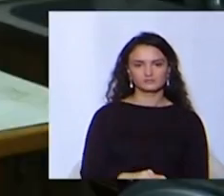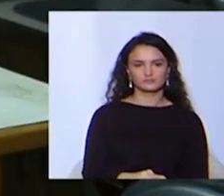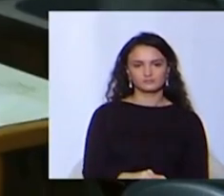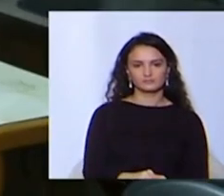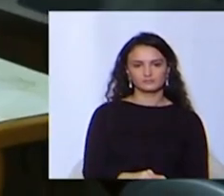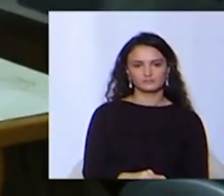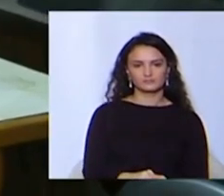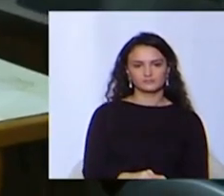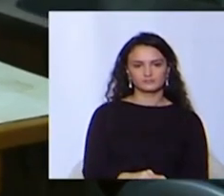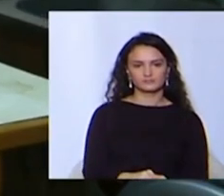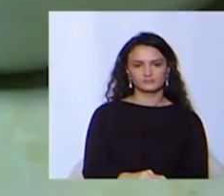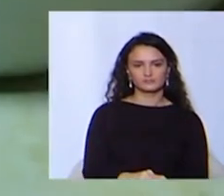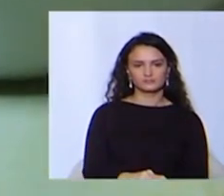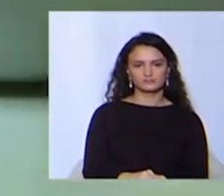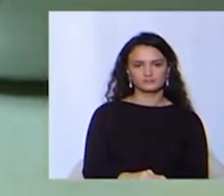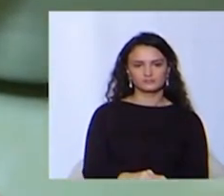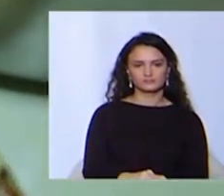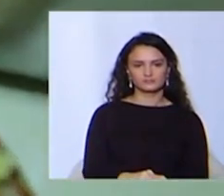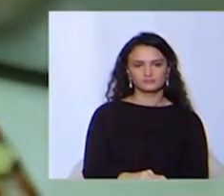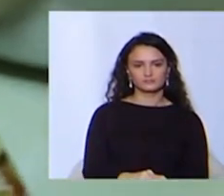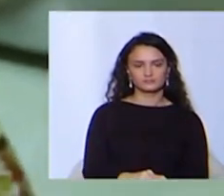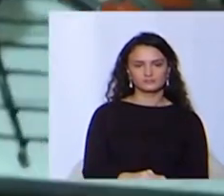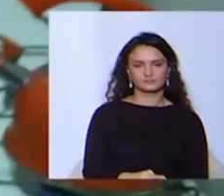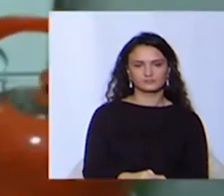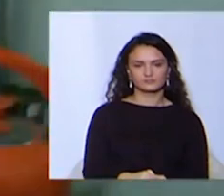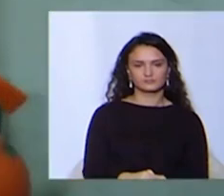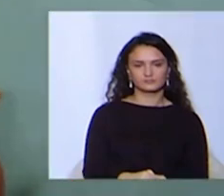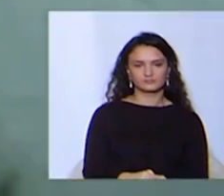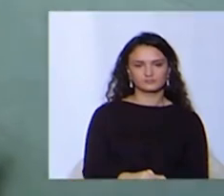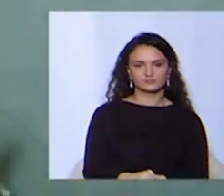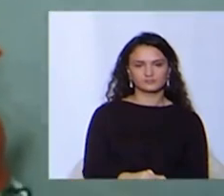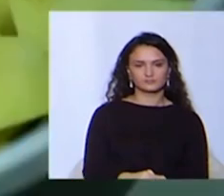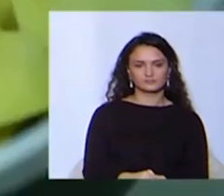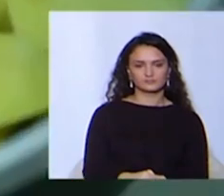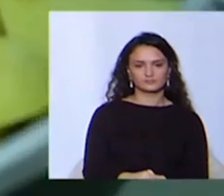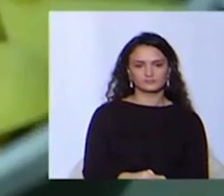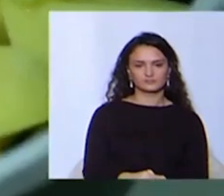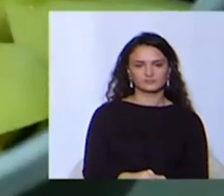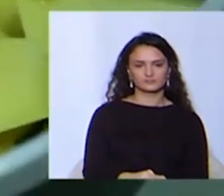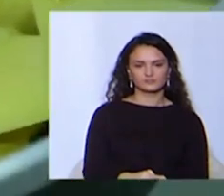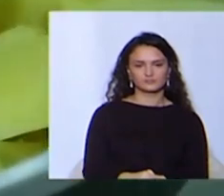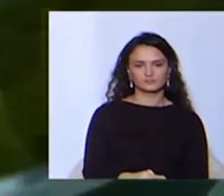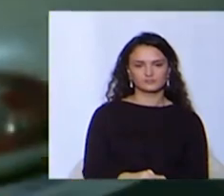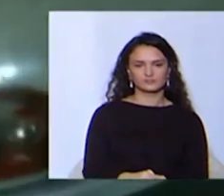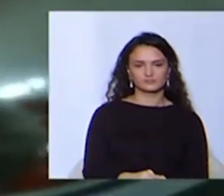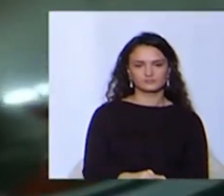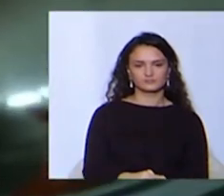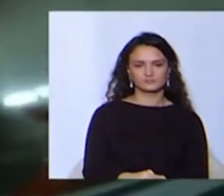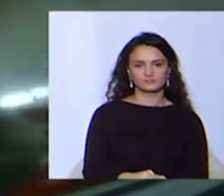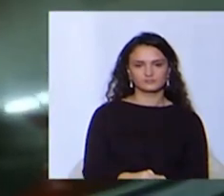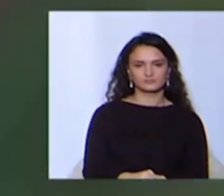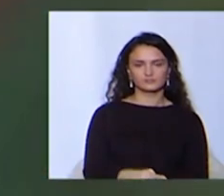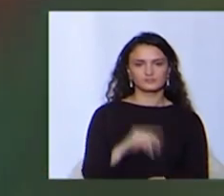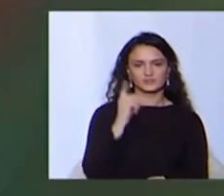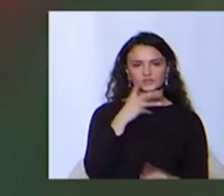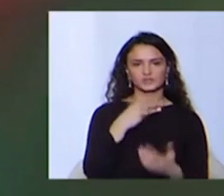ფერხდება და ისე არ მიმდინარეობს, როგორც ვთქვათ, ტიპური განვითარების ბავშვების, ეს არის ძალიან რთული,